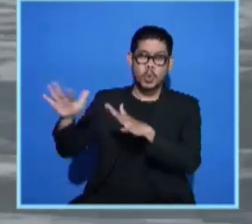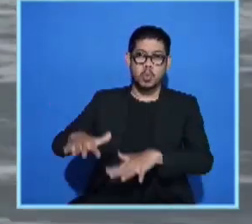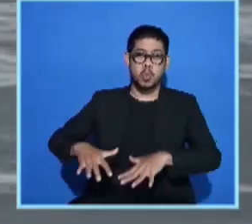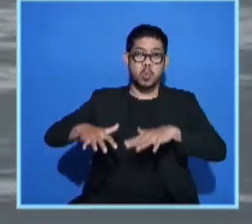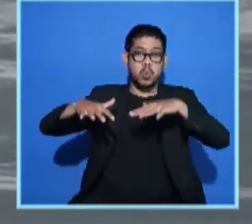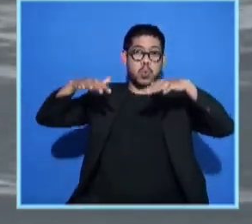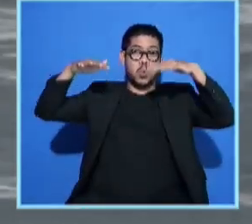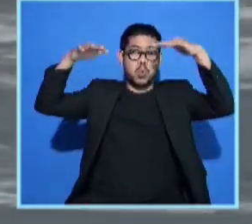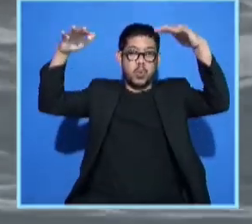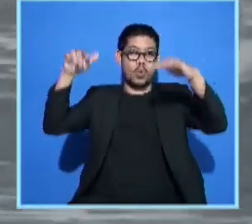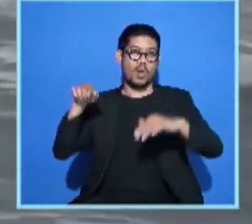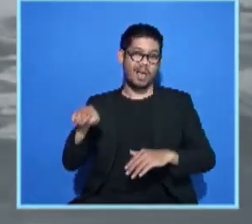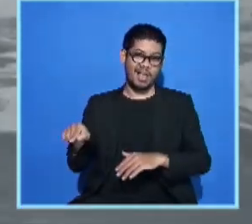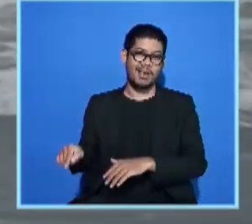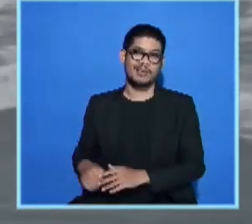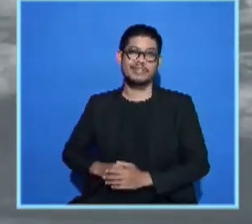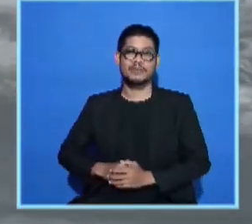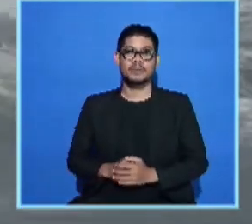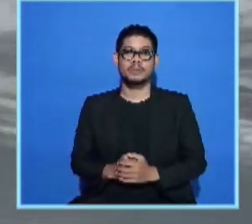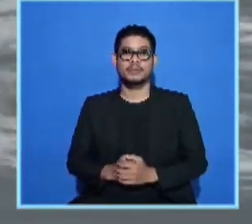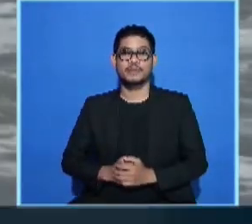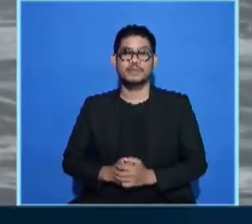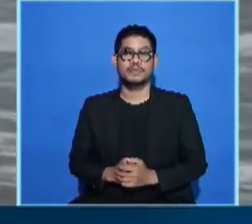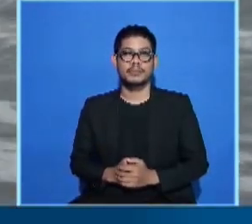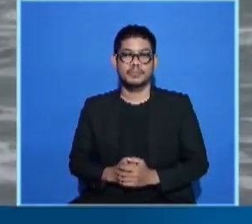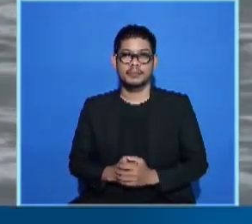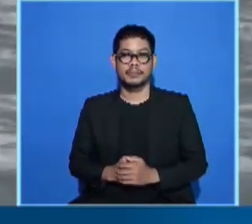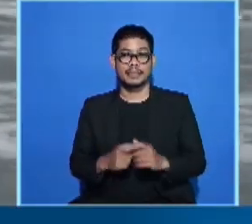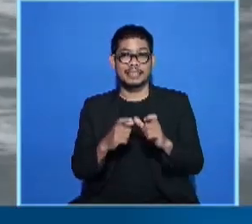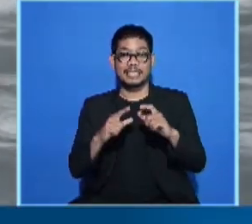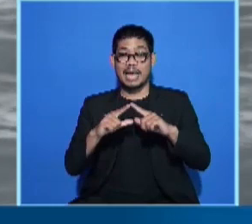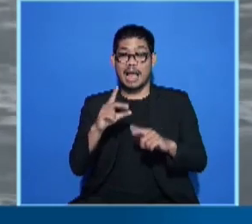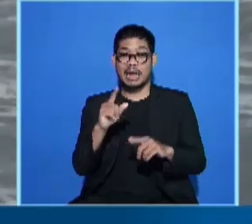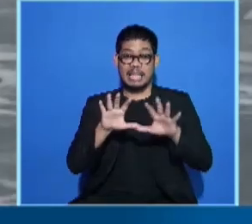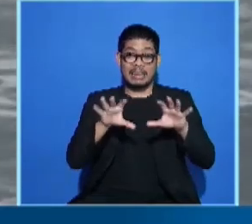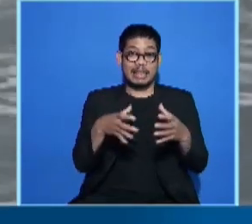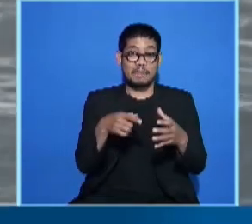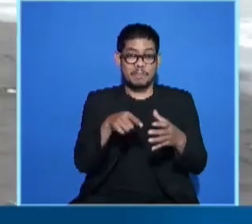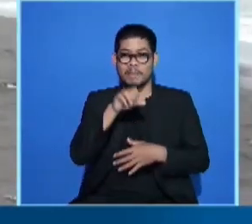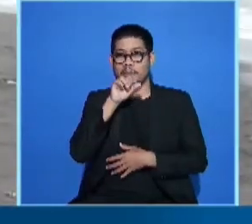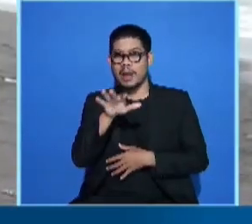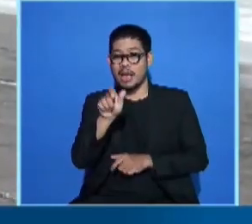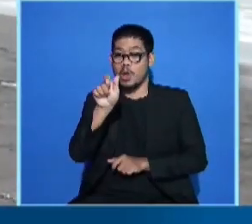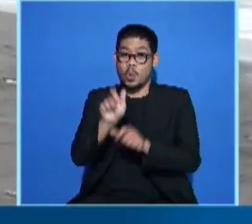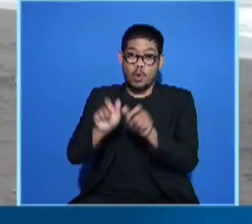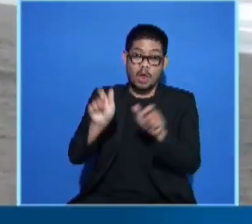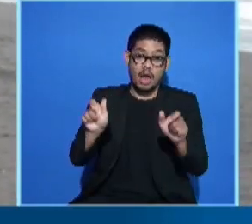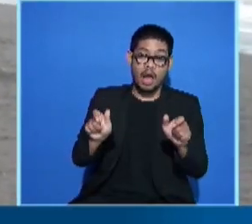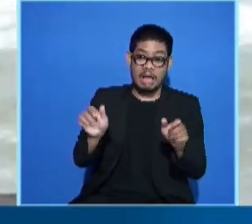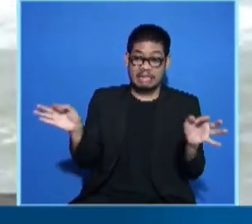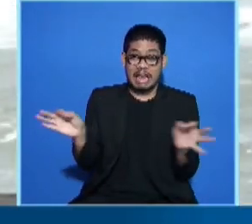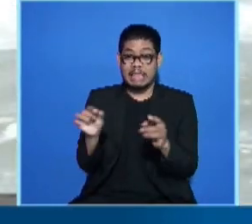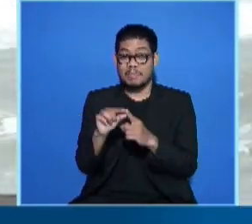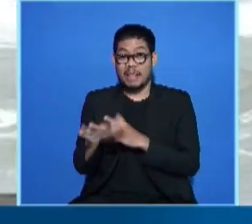dan Wilayah 5 Pantai Glagah meminta para wisatawan dan nelayan di wilayah pantai selatan DIY serta warga yang